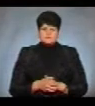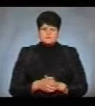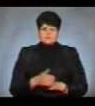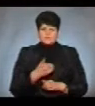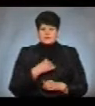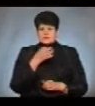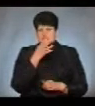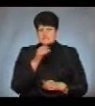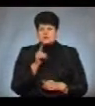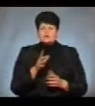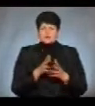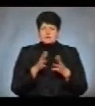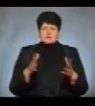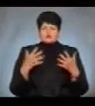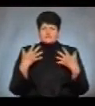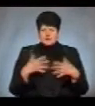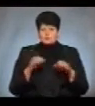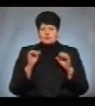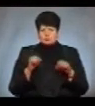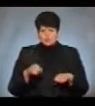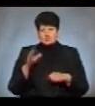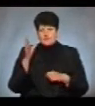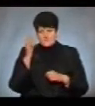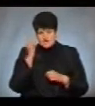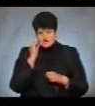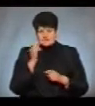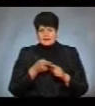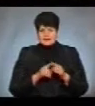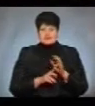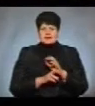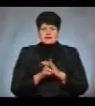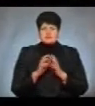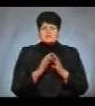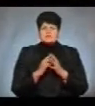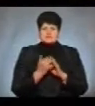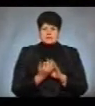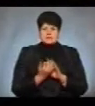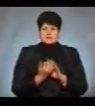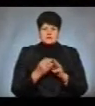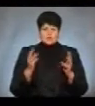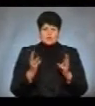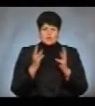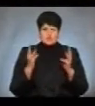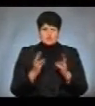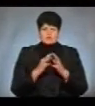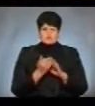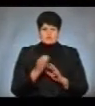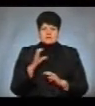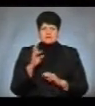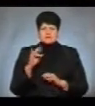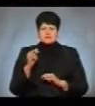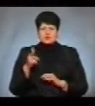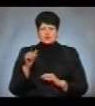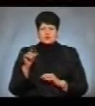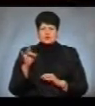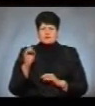Хочеться сказати, що найбільшою втратою можна вважати це храм у селі, ну, згорілий храм у селі Снігурівка